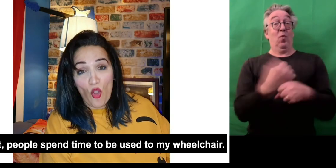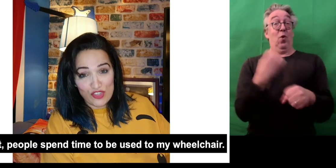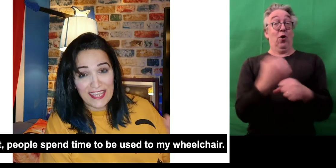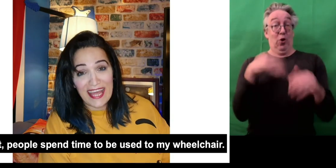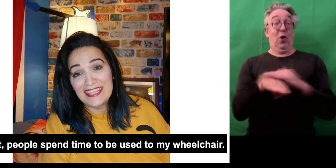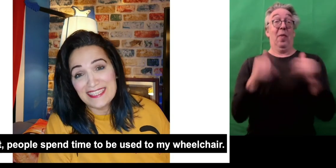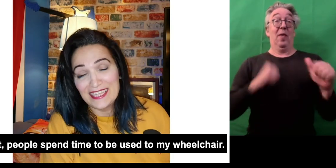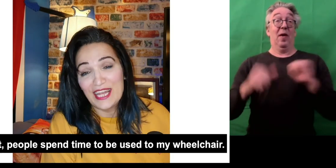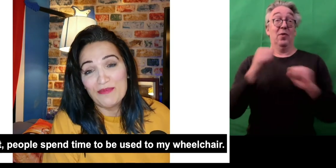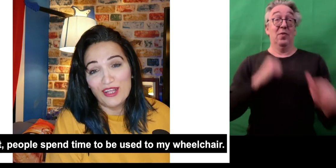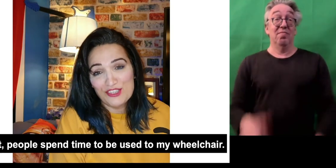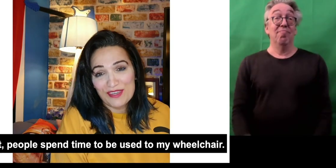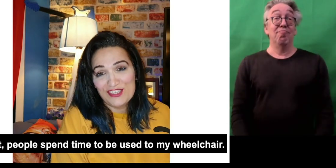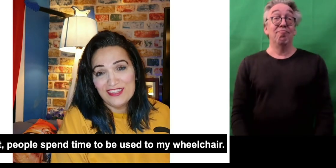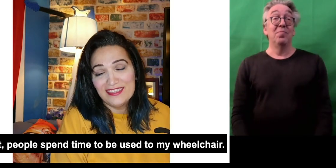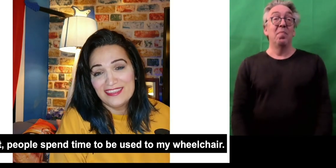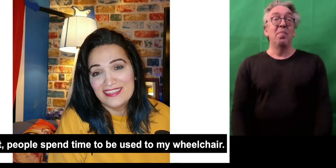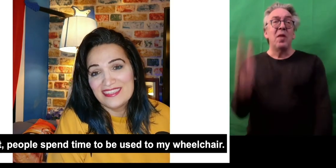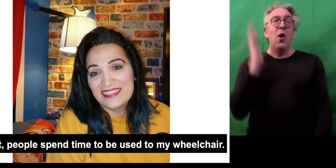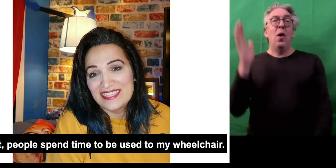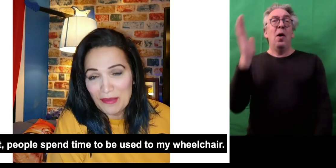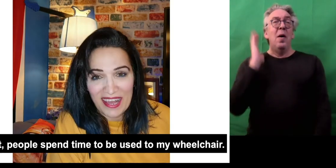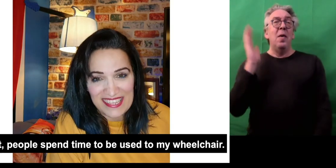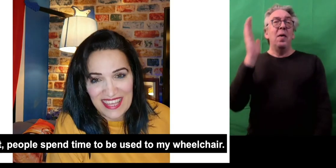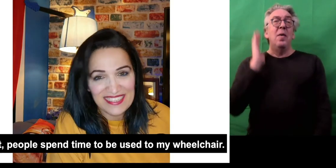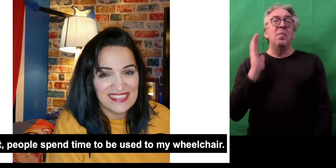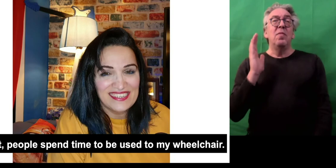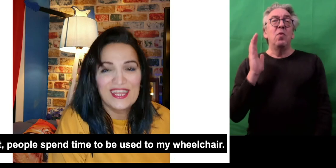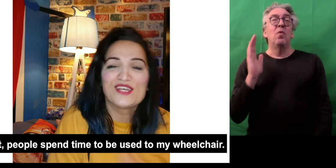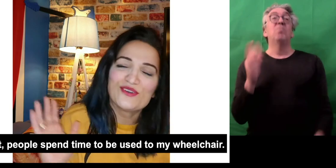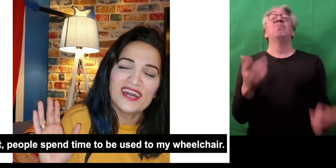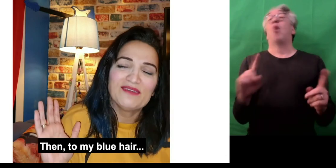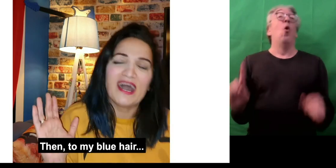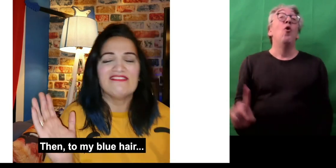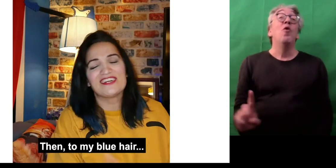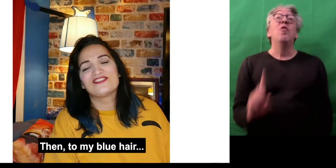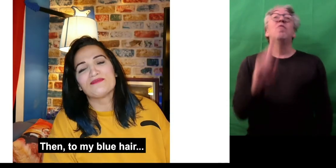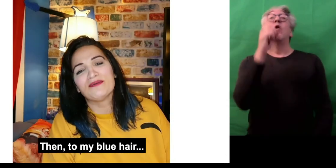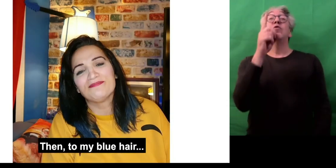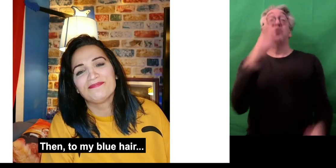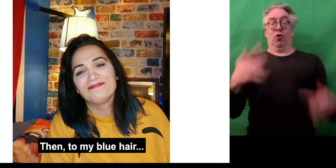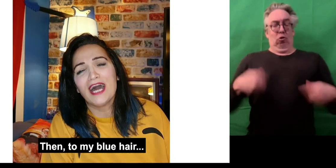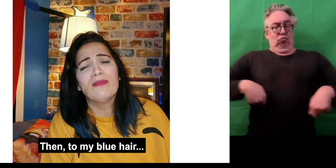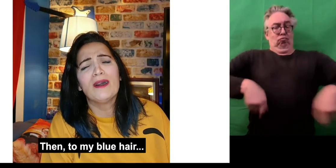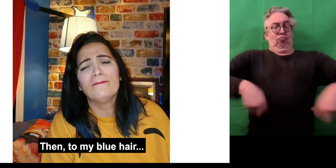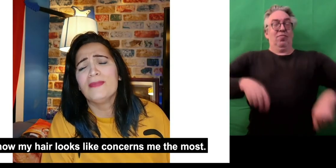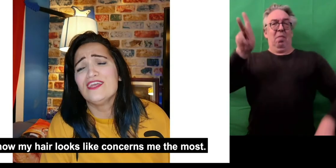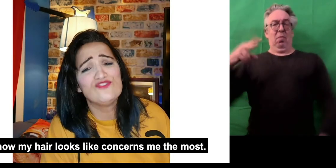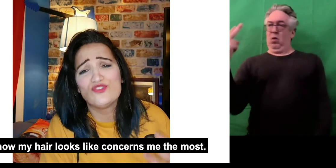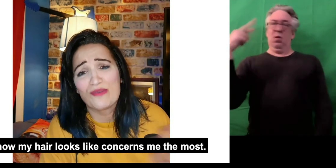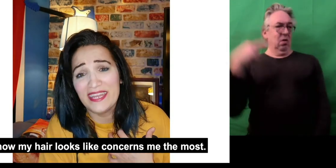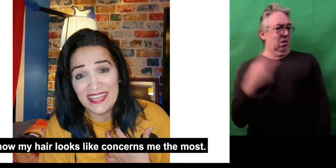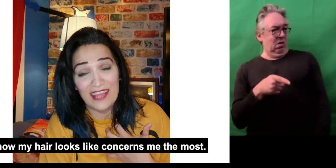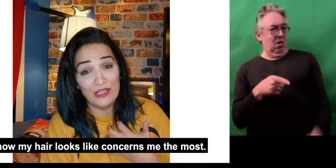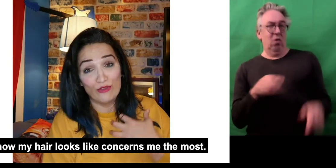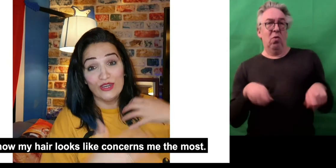İnsanlar önce tekerlekli sandalyeme alışmak için zaman kazandılar. Daha sonra mavi saçlarıma. Ama en